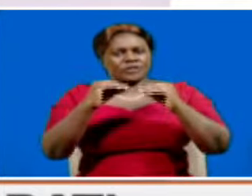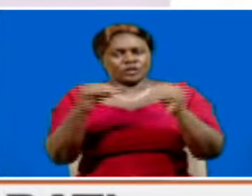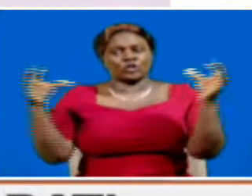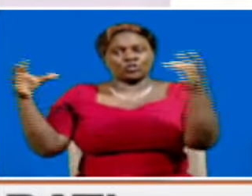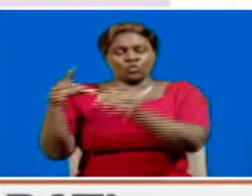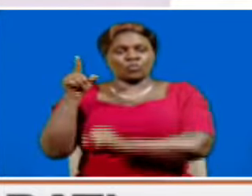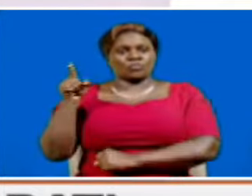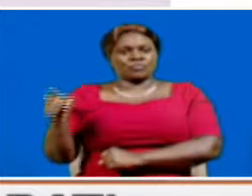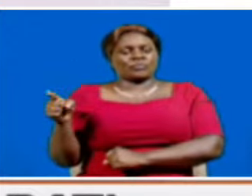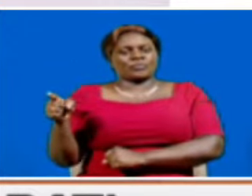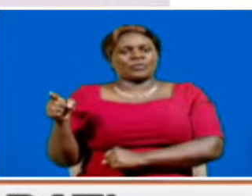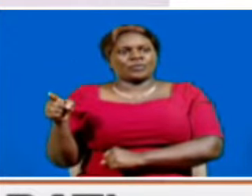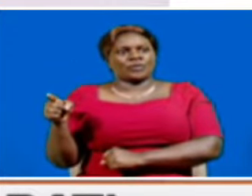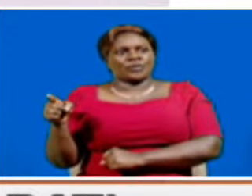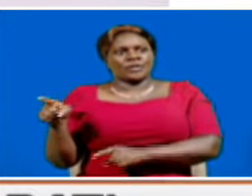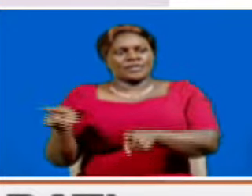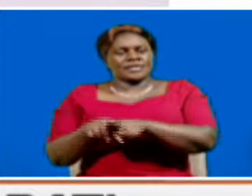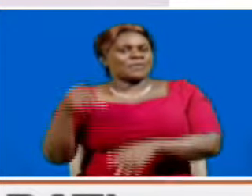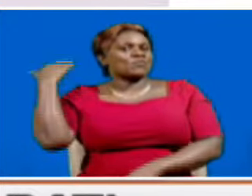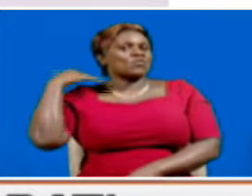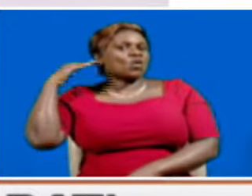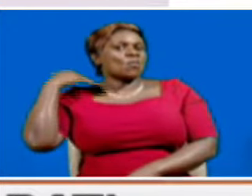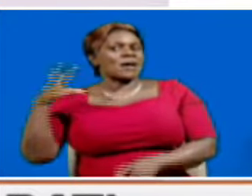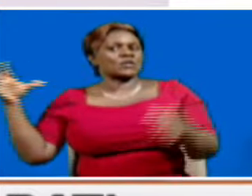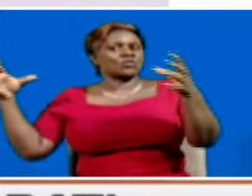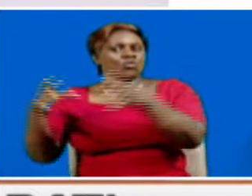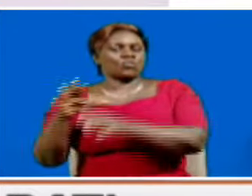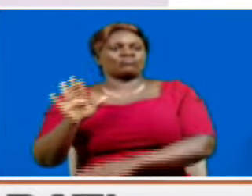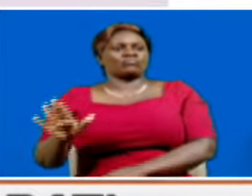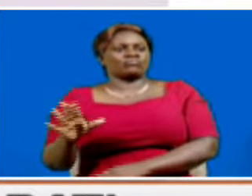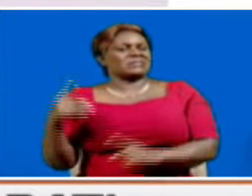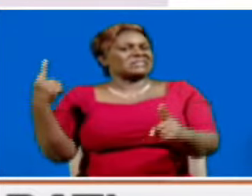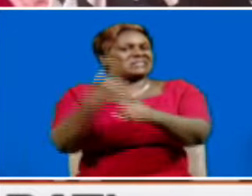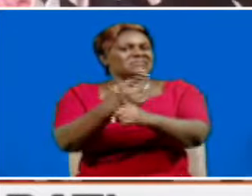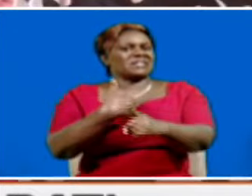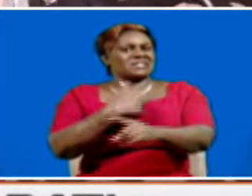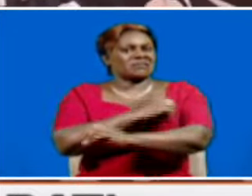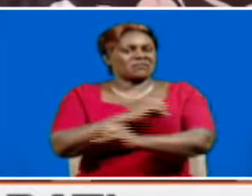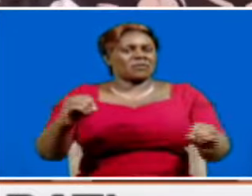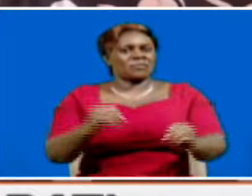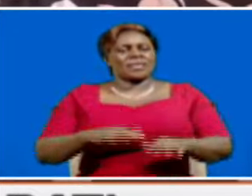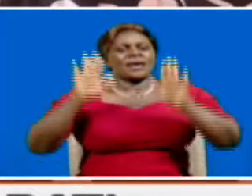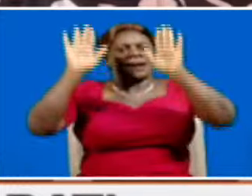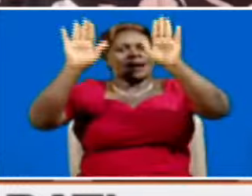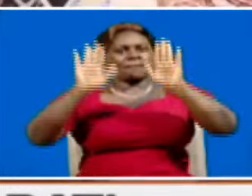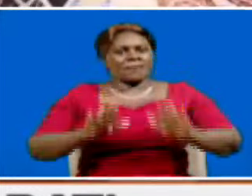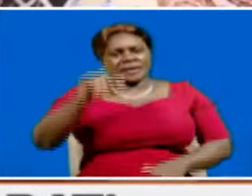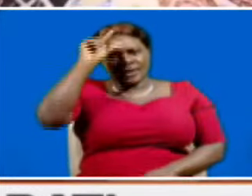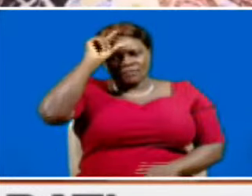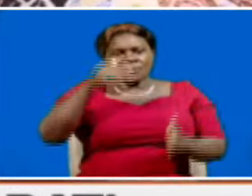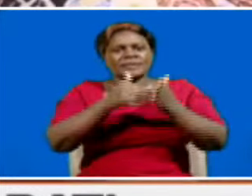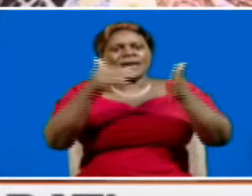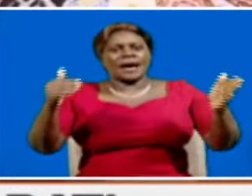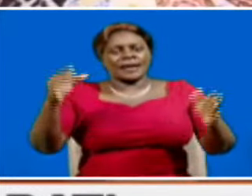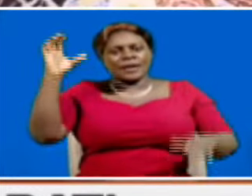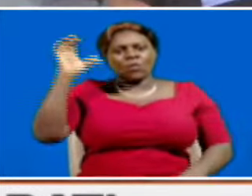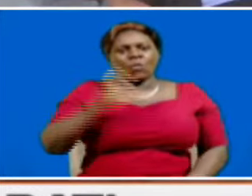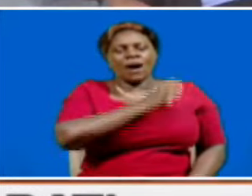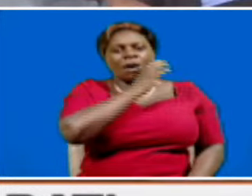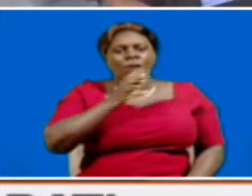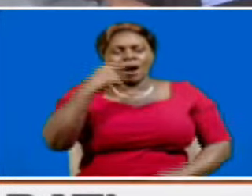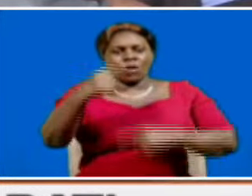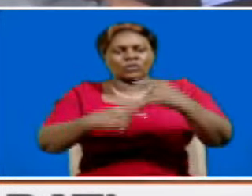and bandits. There is no difference. Kampeni ya serikali dhidi ya pombe haramu